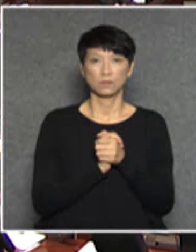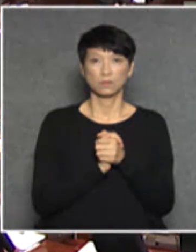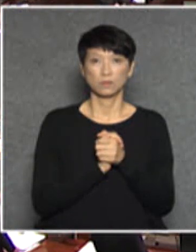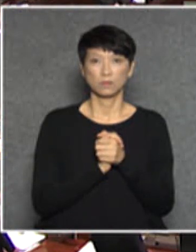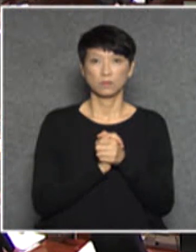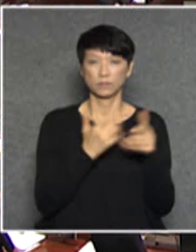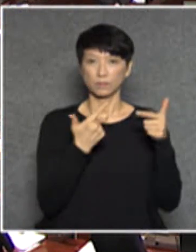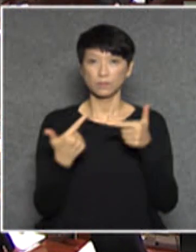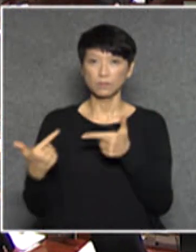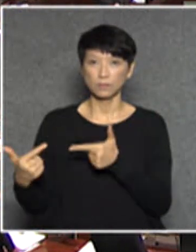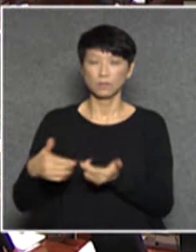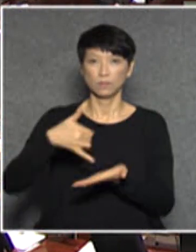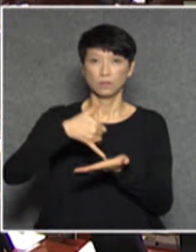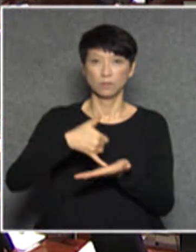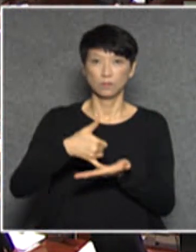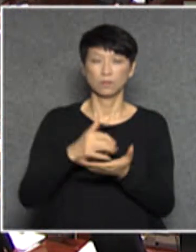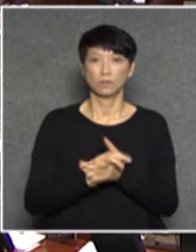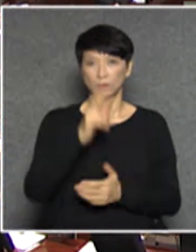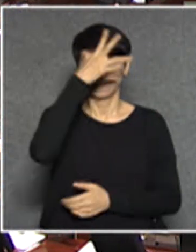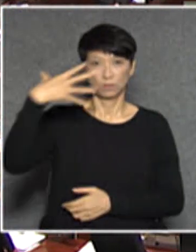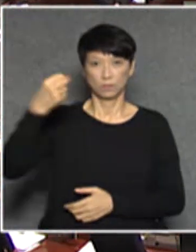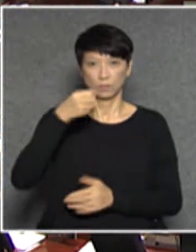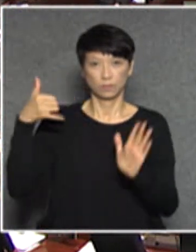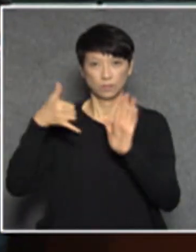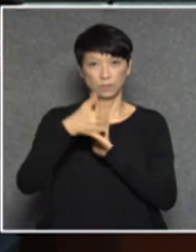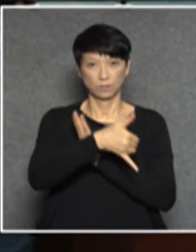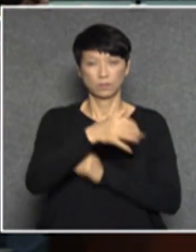请继续站立，行政长官进入会议厅。